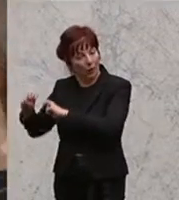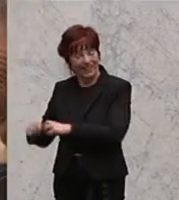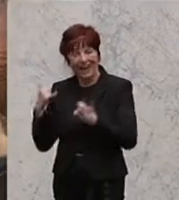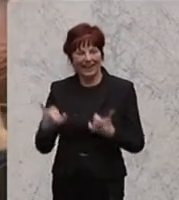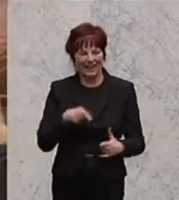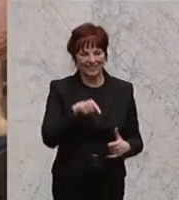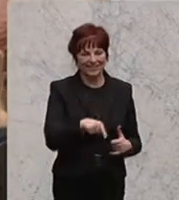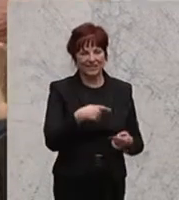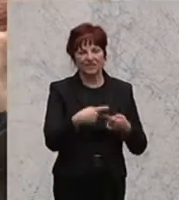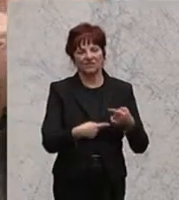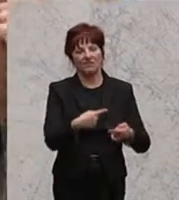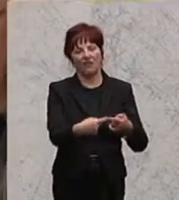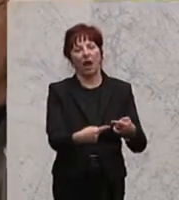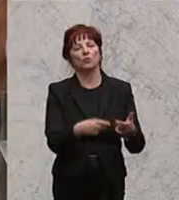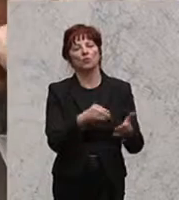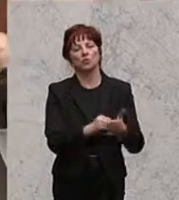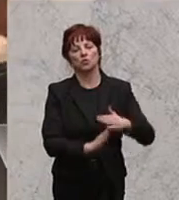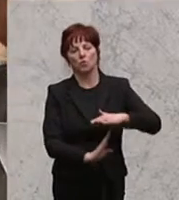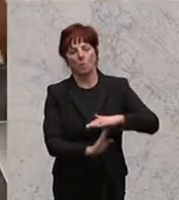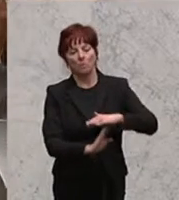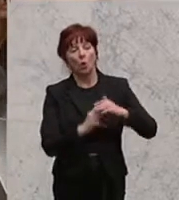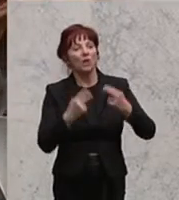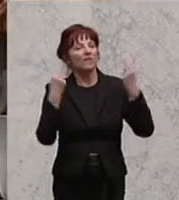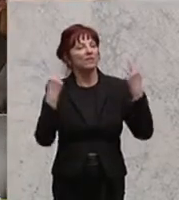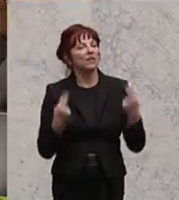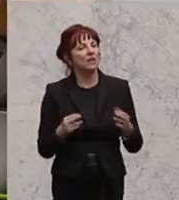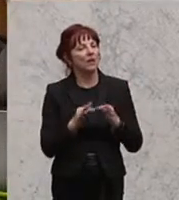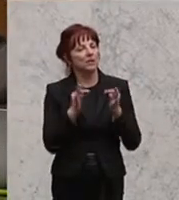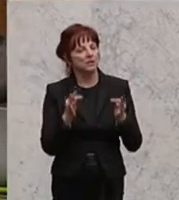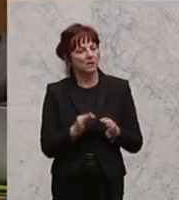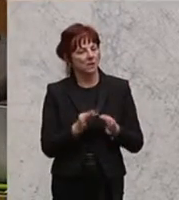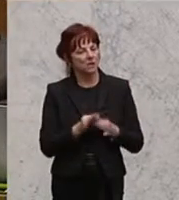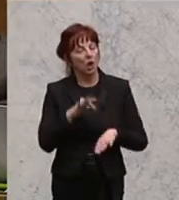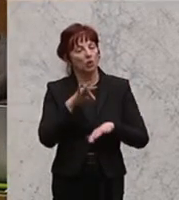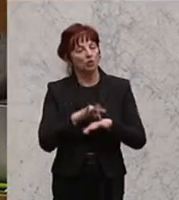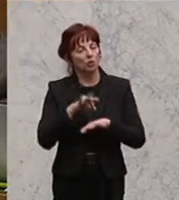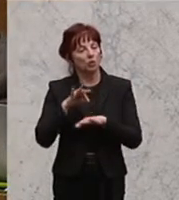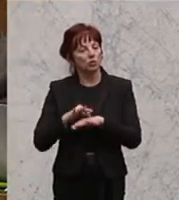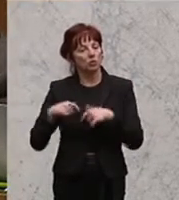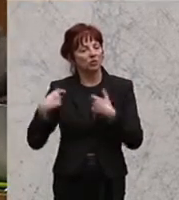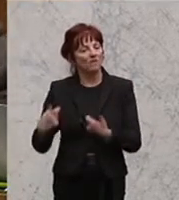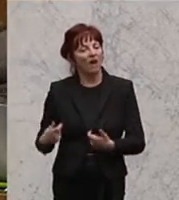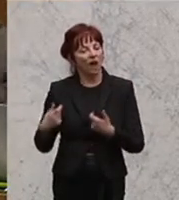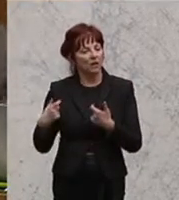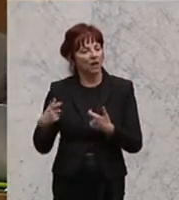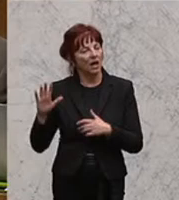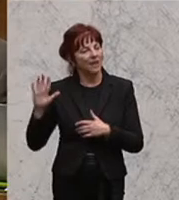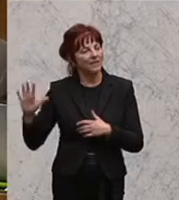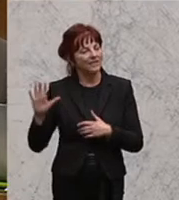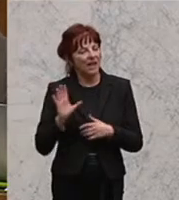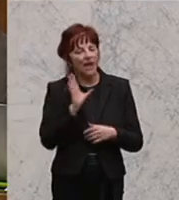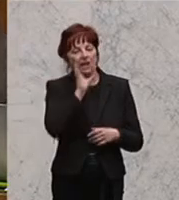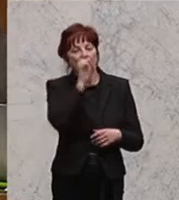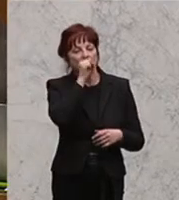Und da ist ein ganz wesentlicher Satz: Die Entbindung von Dr. Wagner von der Verschwiegenheitspflicht könnte sich